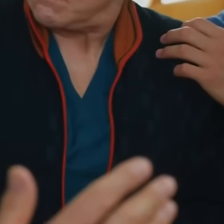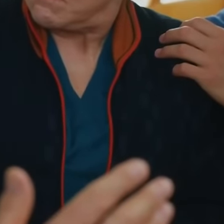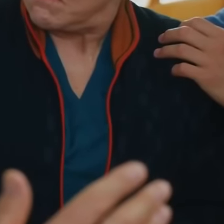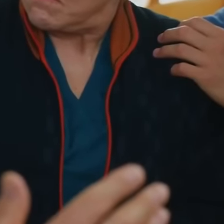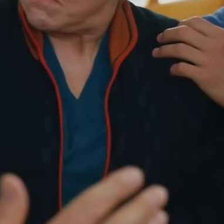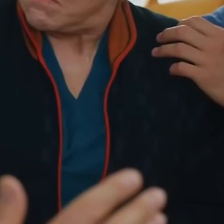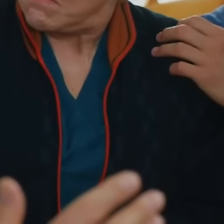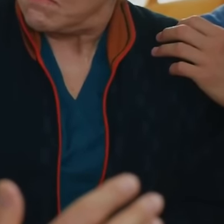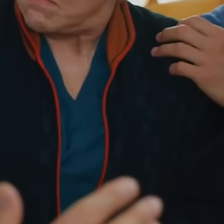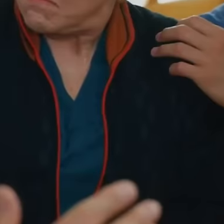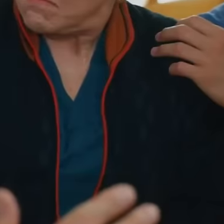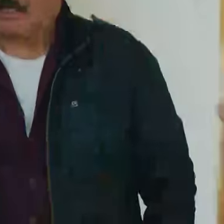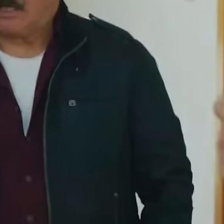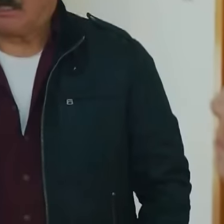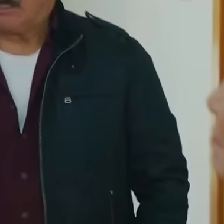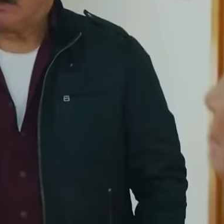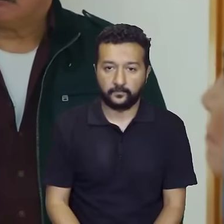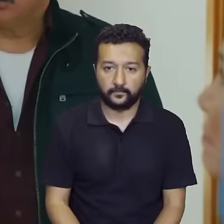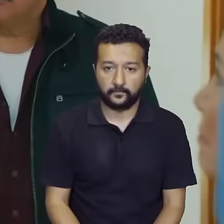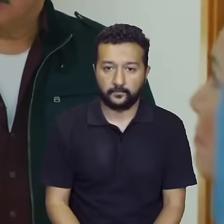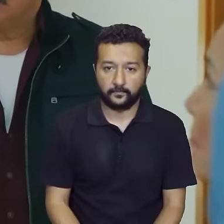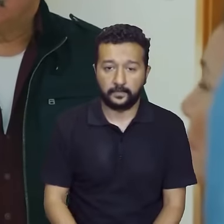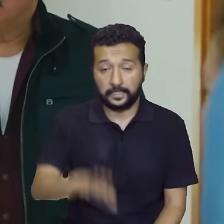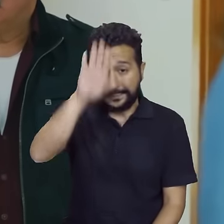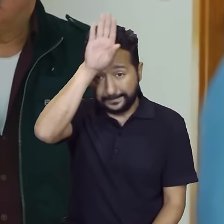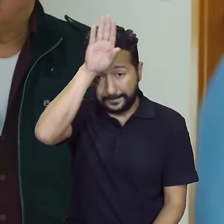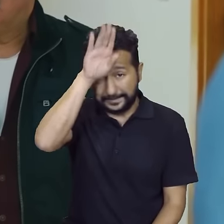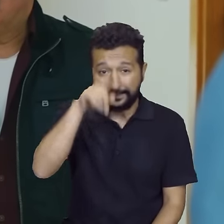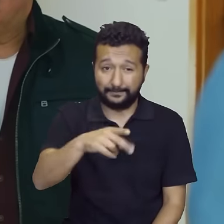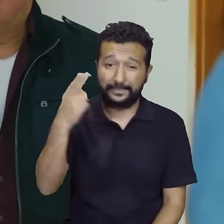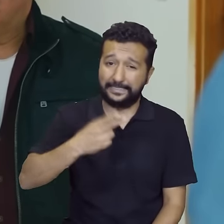açık yuvarladı, ellerini Adile'ye çevirdi. Paşam.